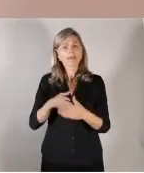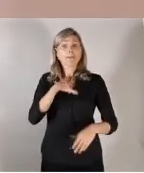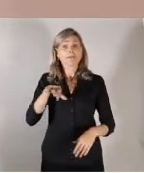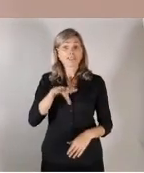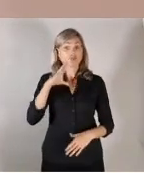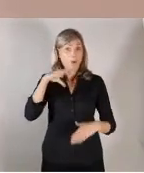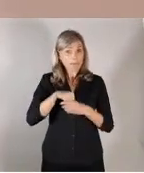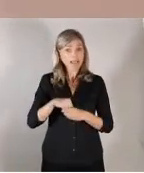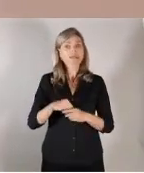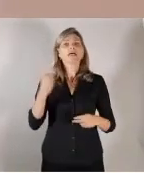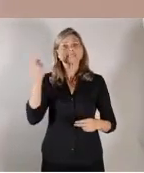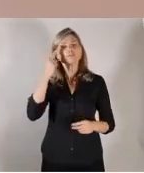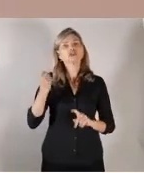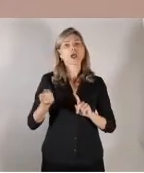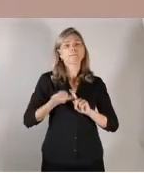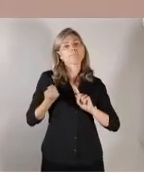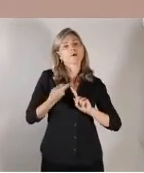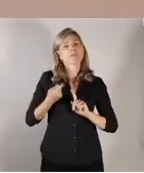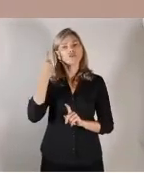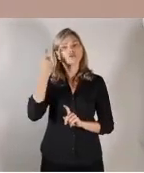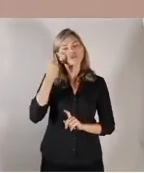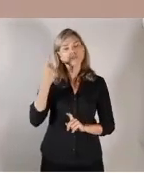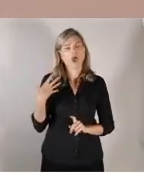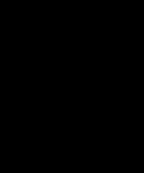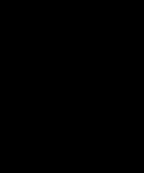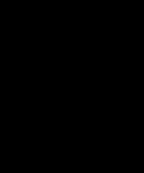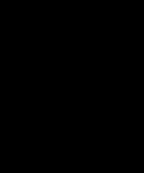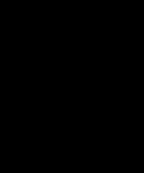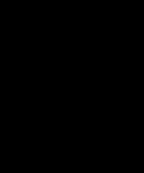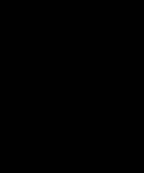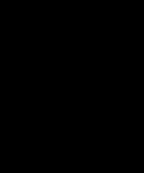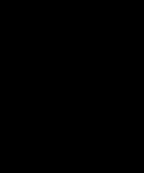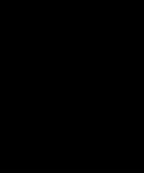za příznivých socioekonomických podmínek.